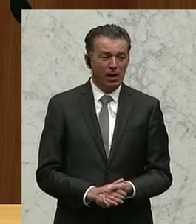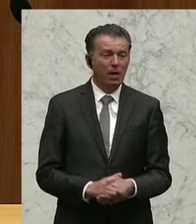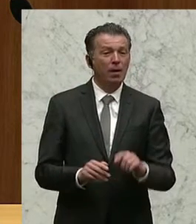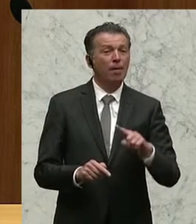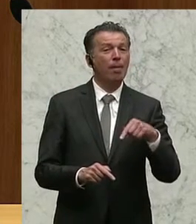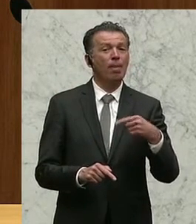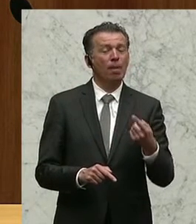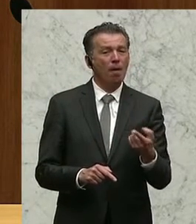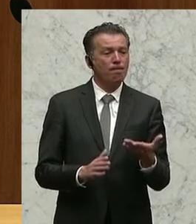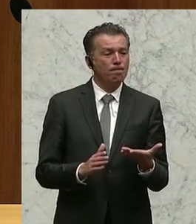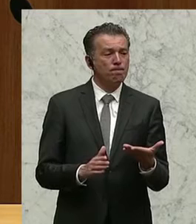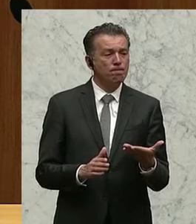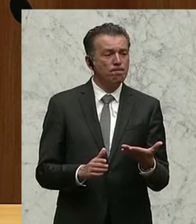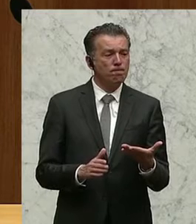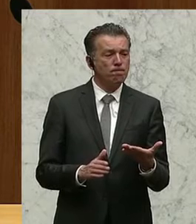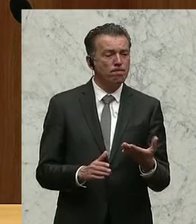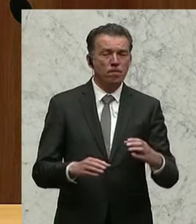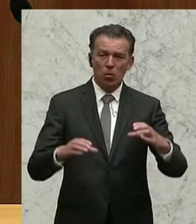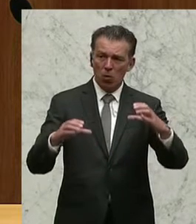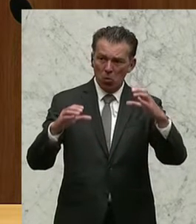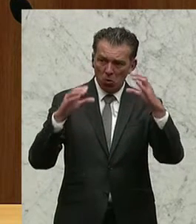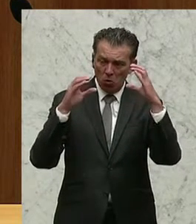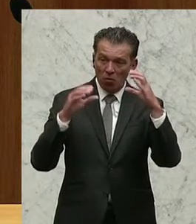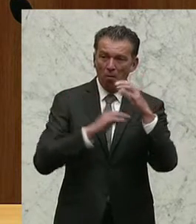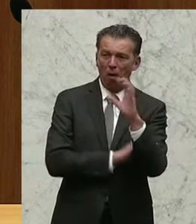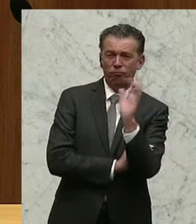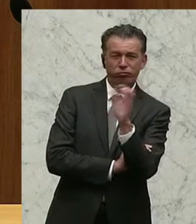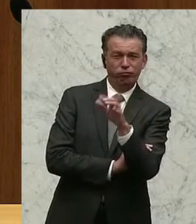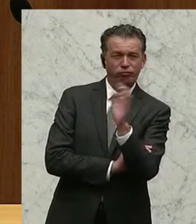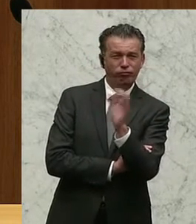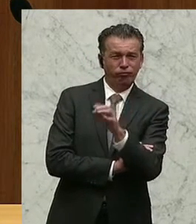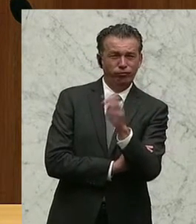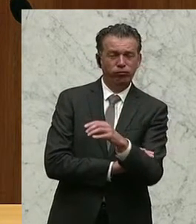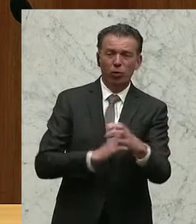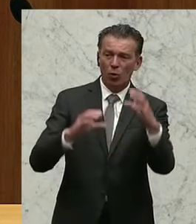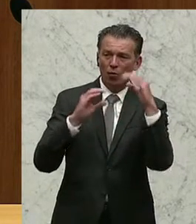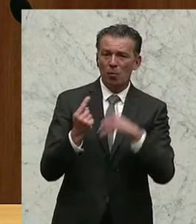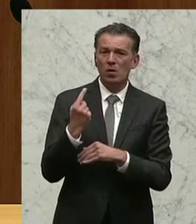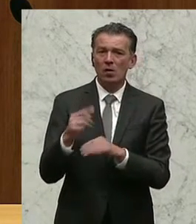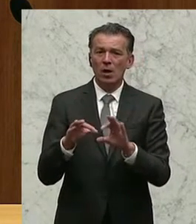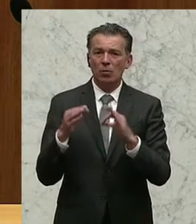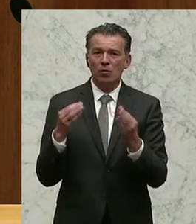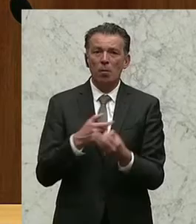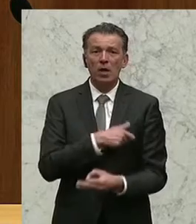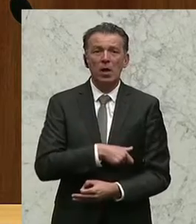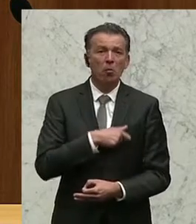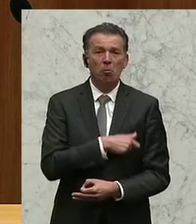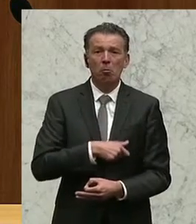den Vorwurf der ÖVP nicht erspart, dass sich die ÖVP als